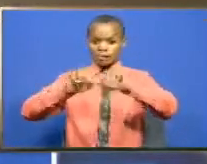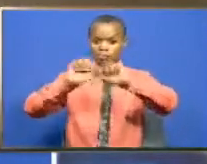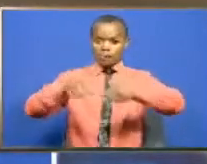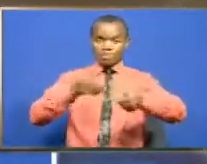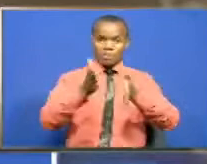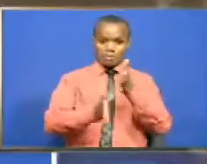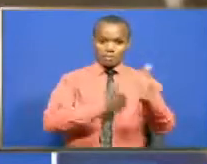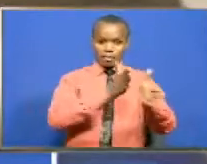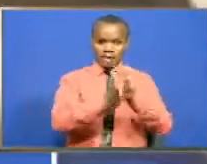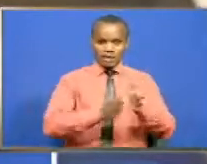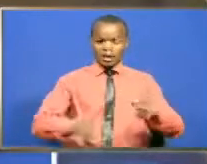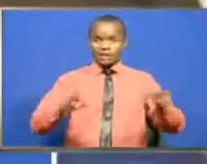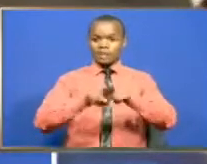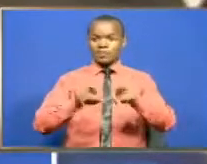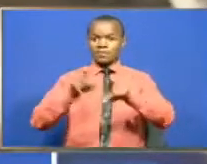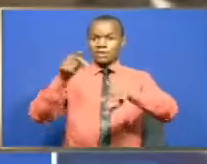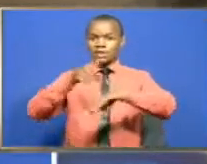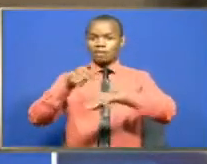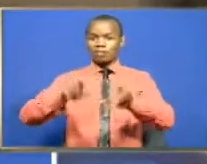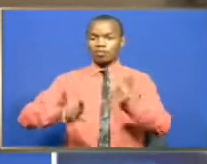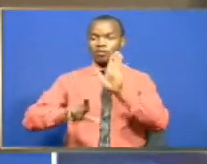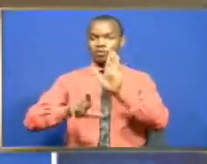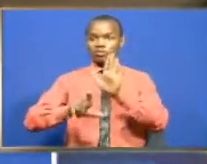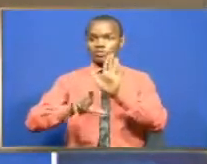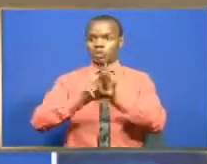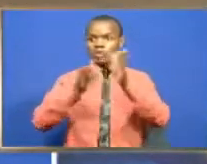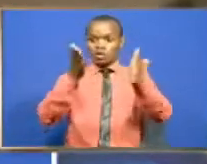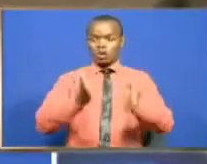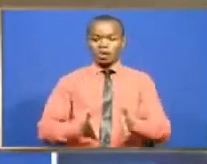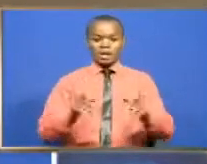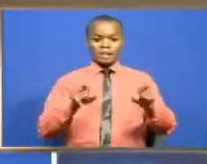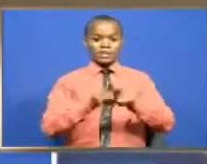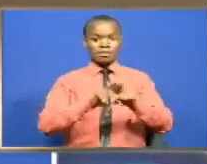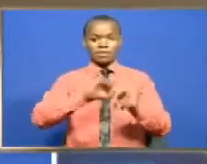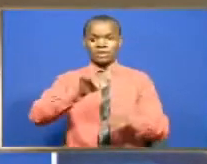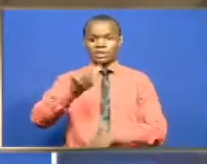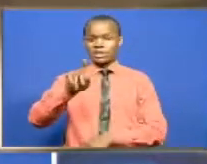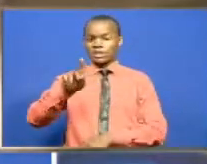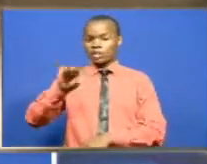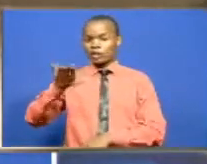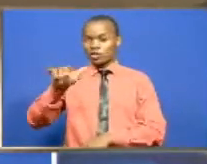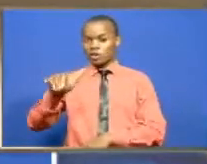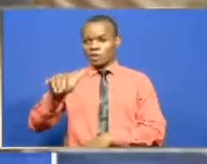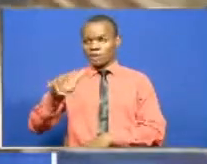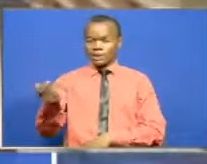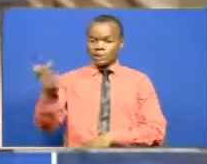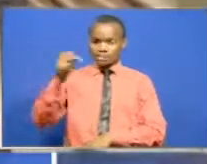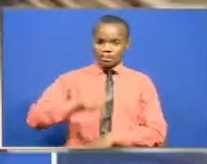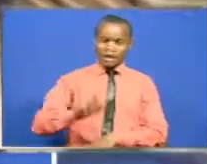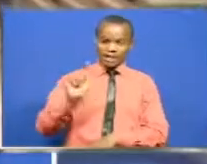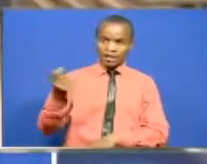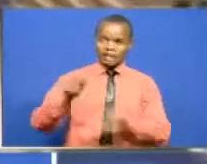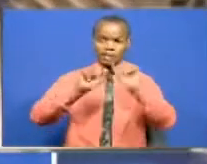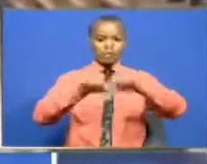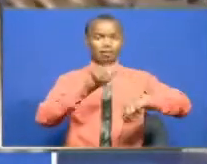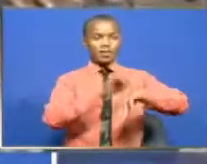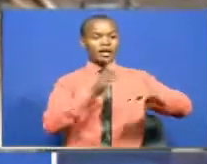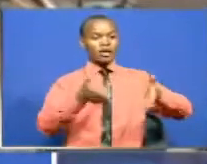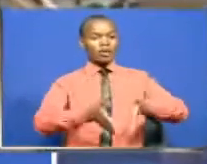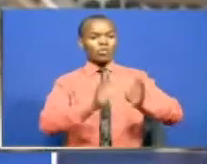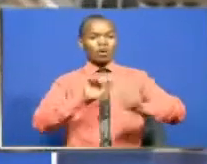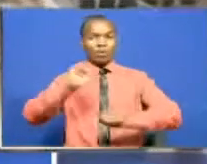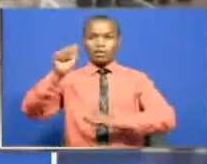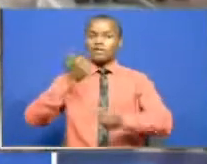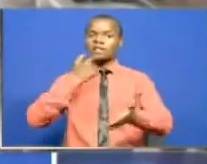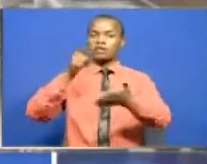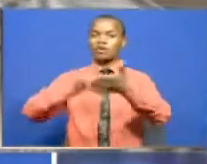hifadhi. Haya ni kwa mujibu wa wakili wake George Lushiri Wajakoya. Lema alikuwa ameingia humu nchini kutafuta hifadhi ya kisiasa, akidai